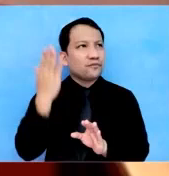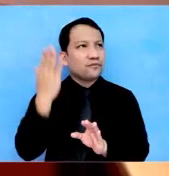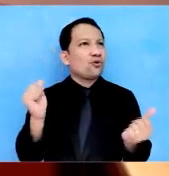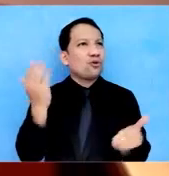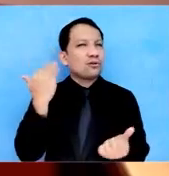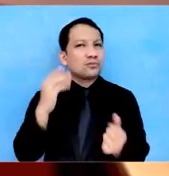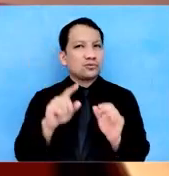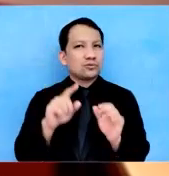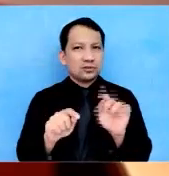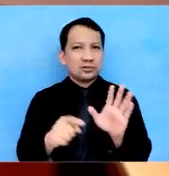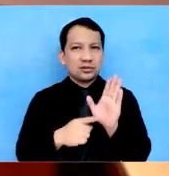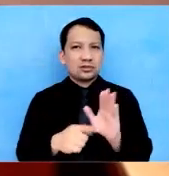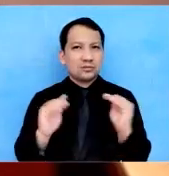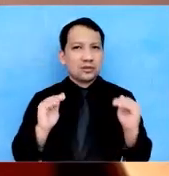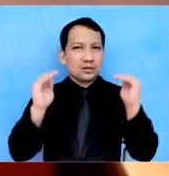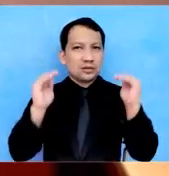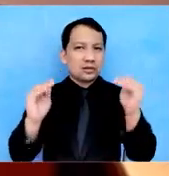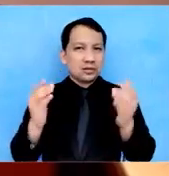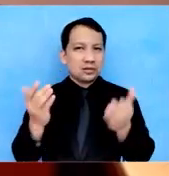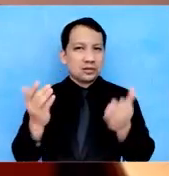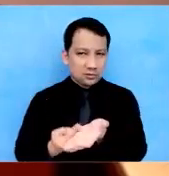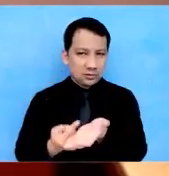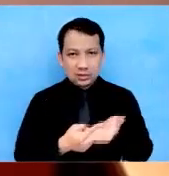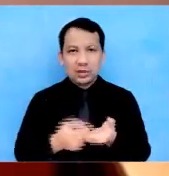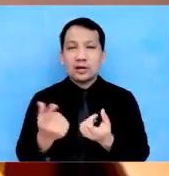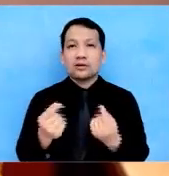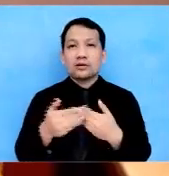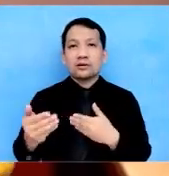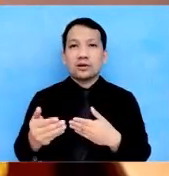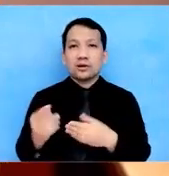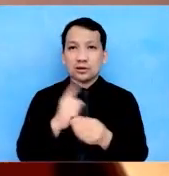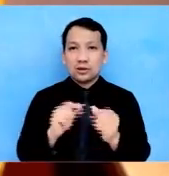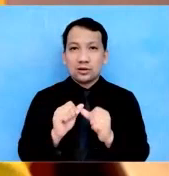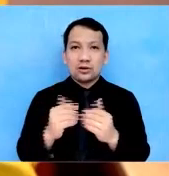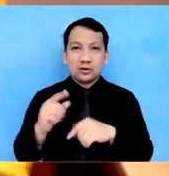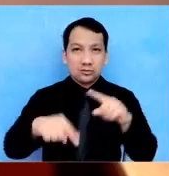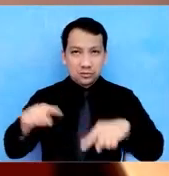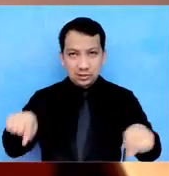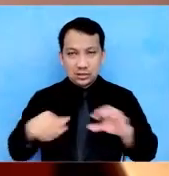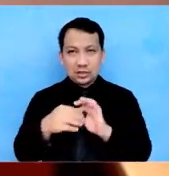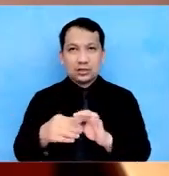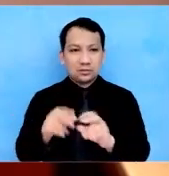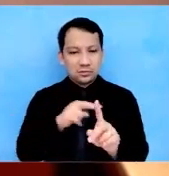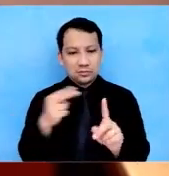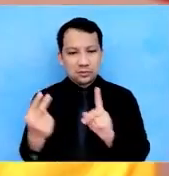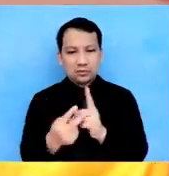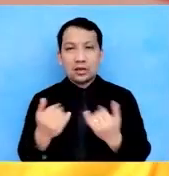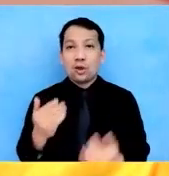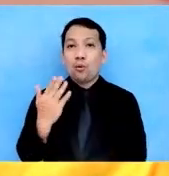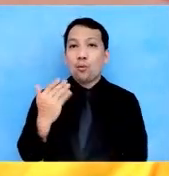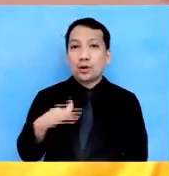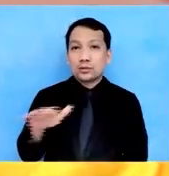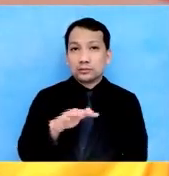I wanted to elevate the conversation, and the way to do that is to make sure that there are multiple perspectives, right? Kasi